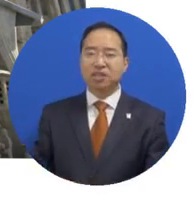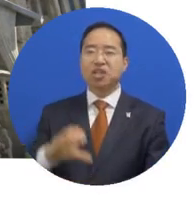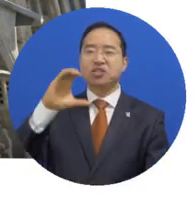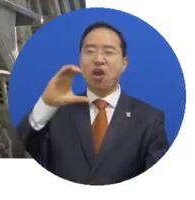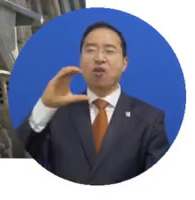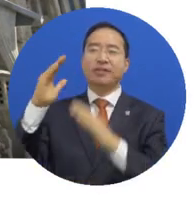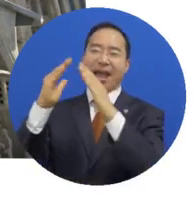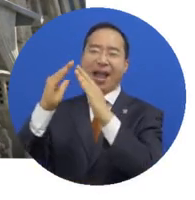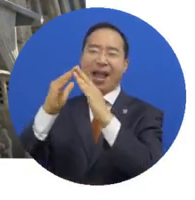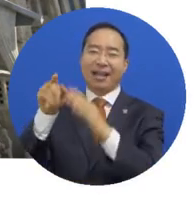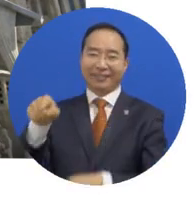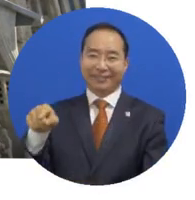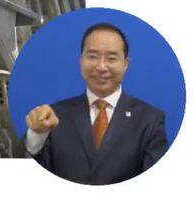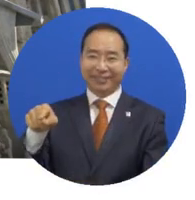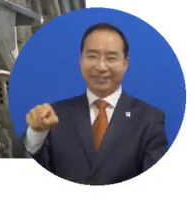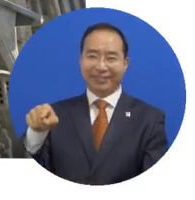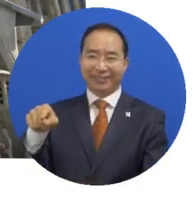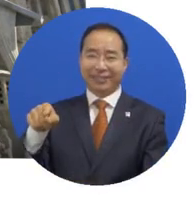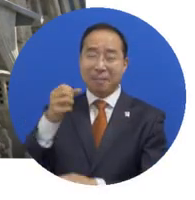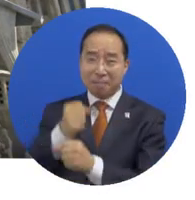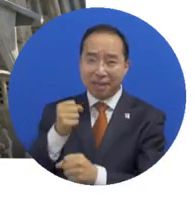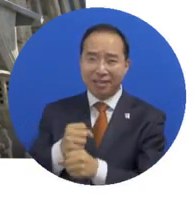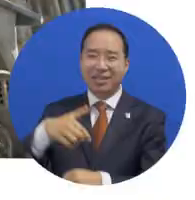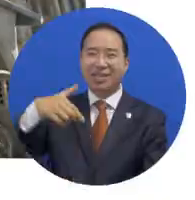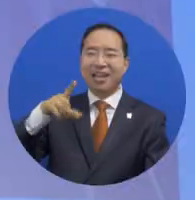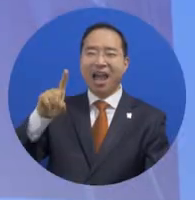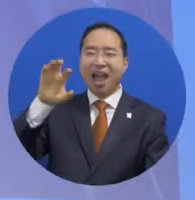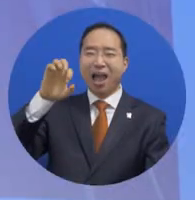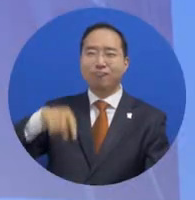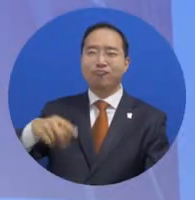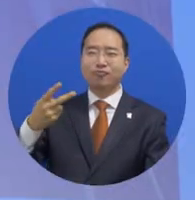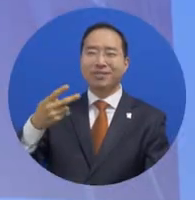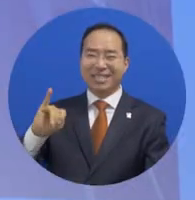파밀리아라는 성당입니다. 가우디가 건축한 걸로 유명하죠.